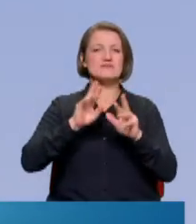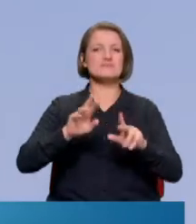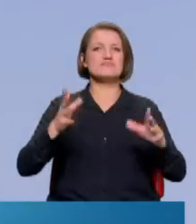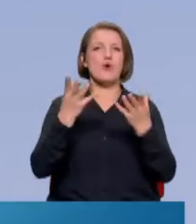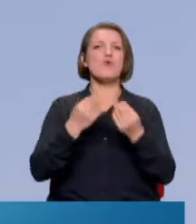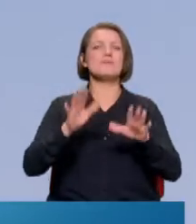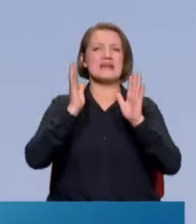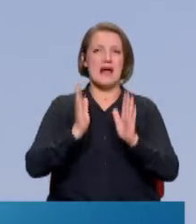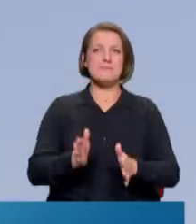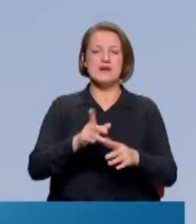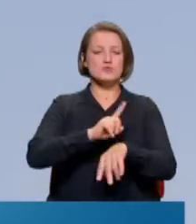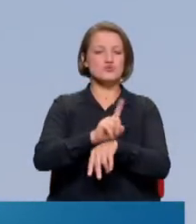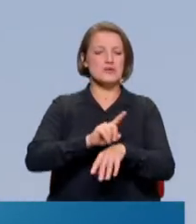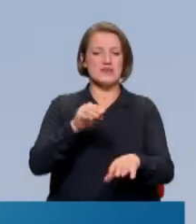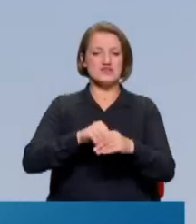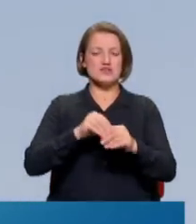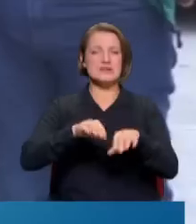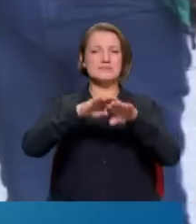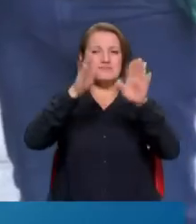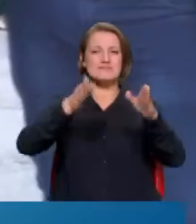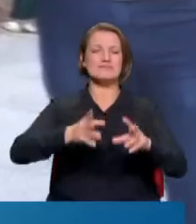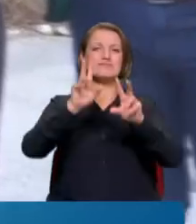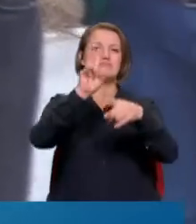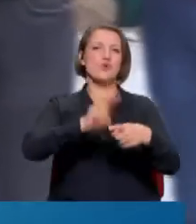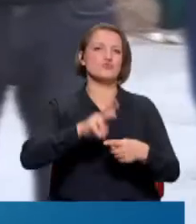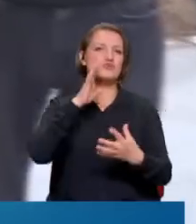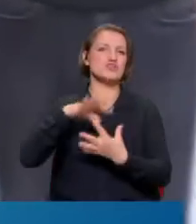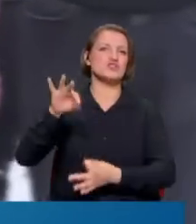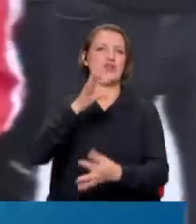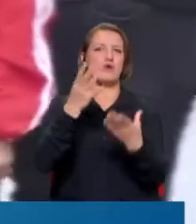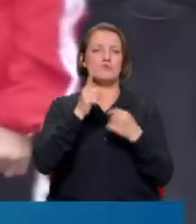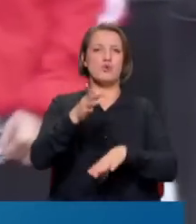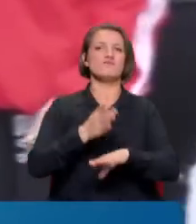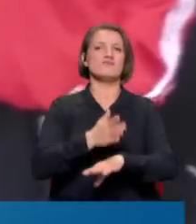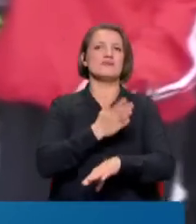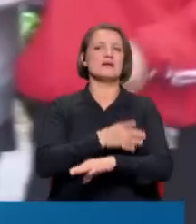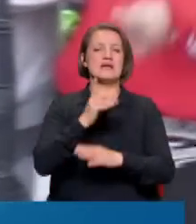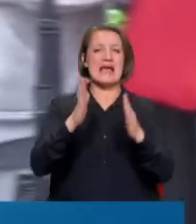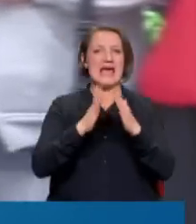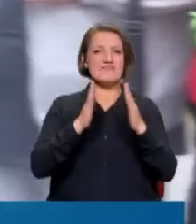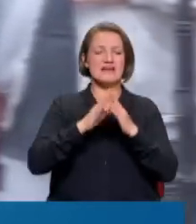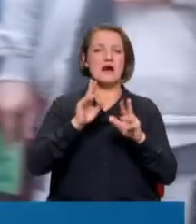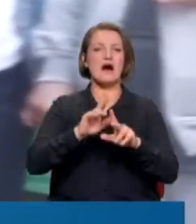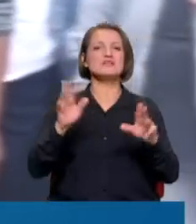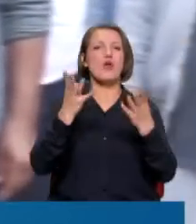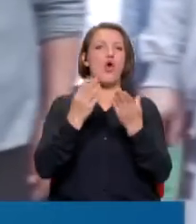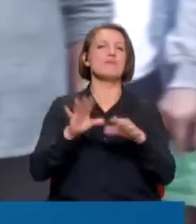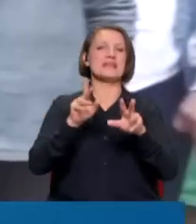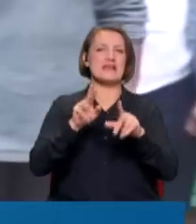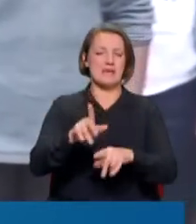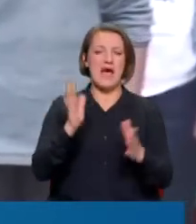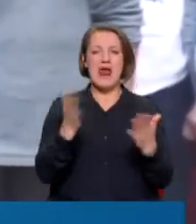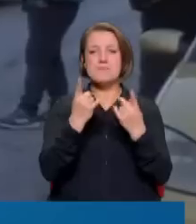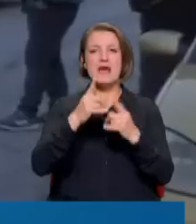olmamasına rağmen süreç içinde konteyner kente yerleşmiş kişiler olup bu Vatandaşlarımızın evlerinde hasar olmadığı gibi